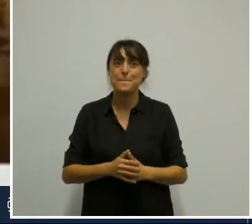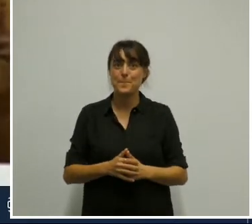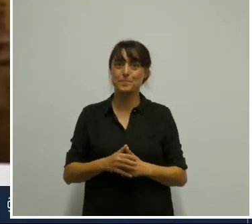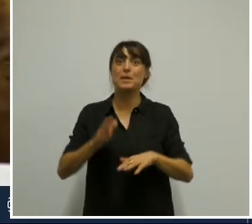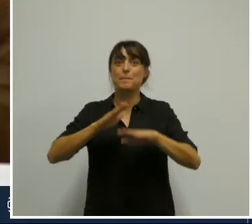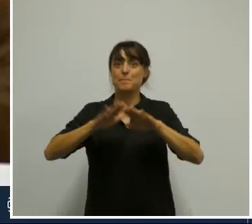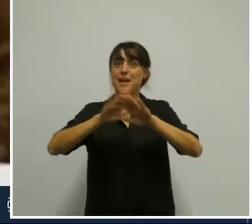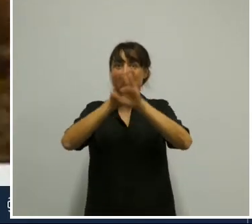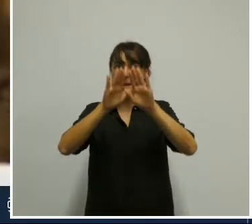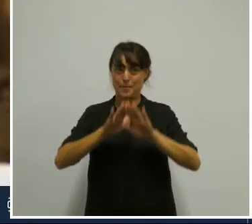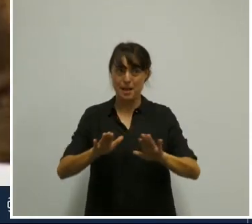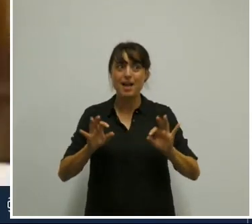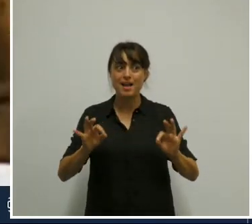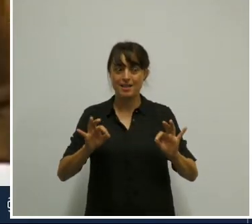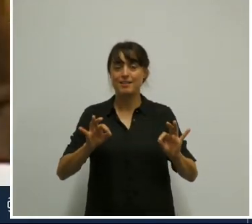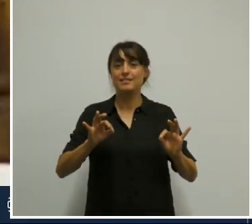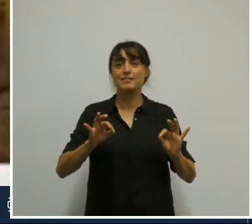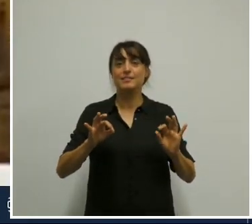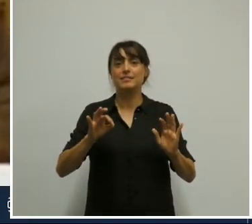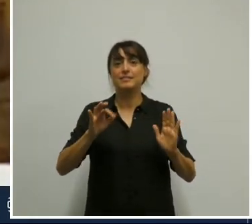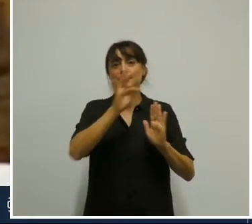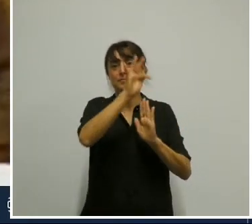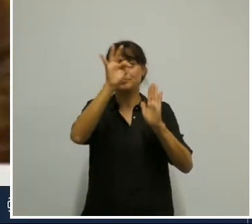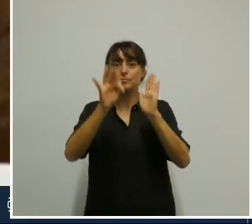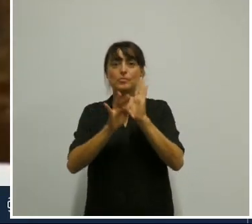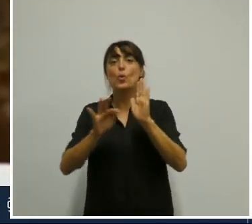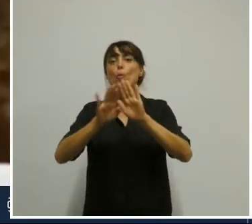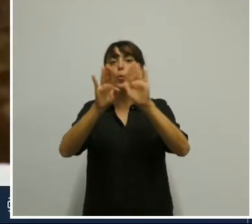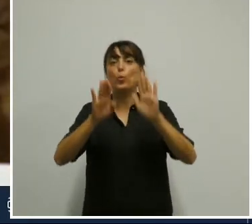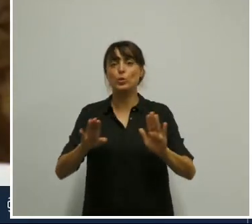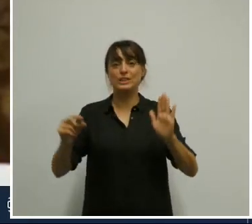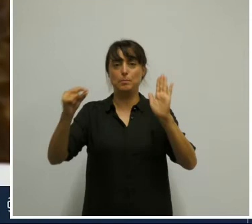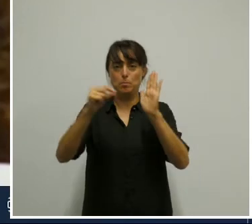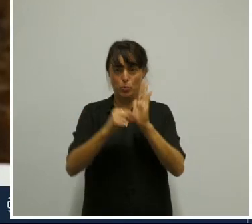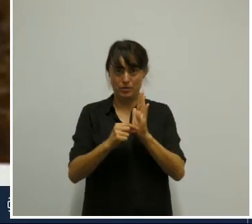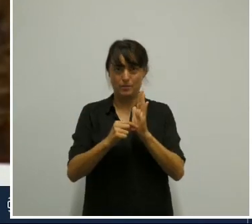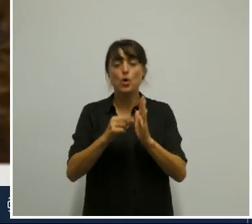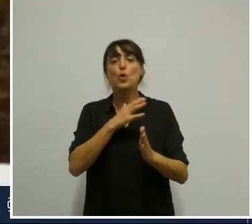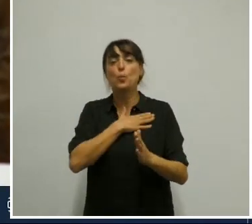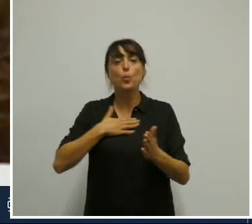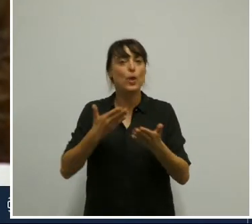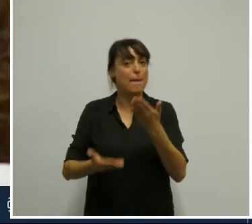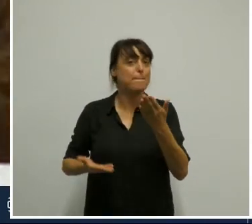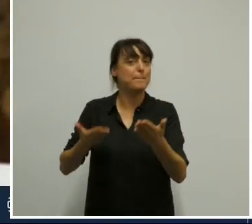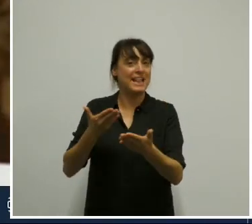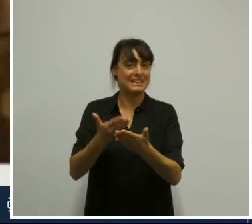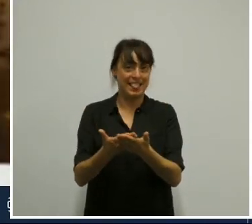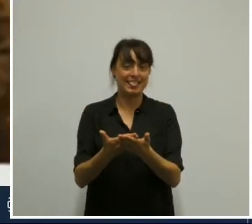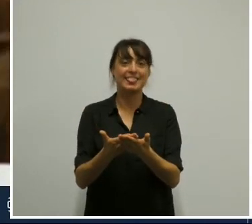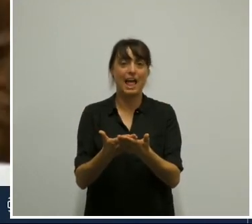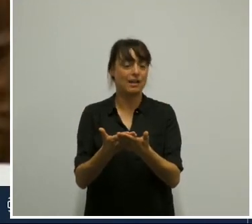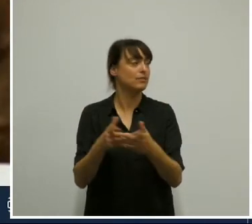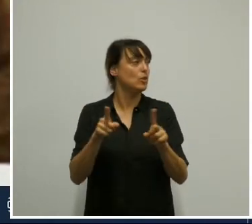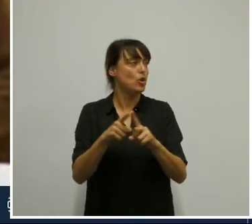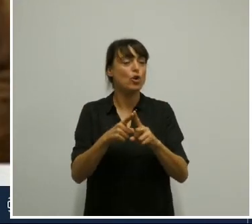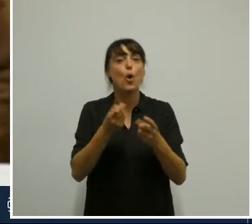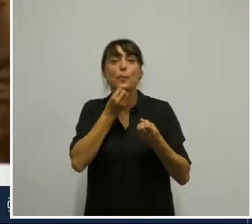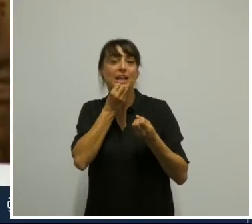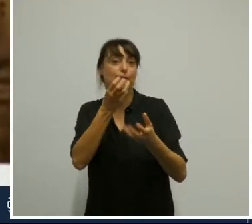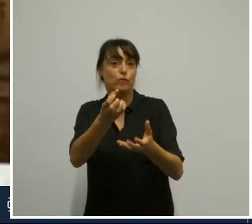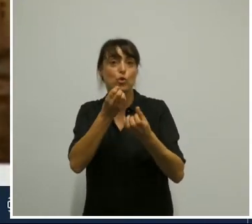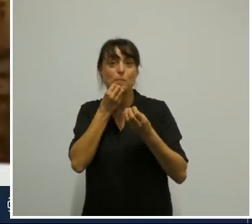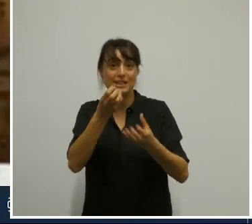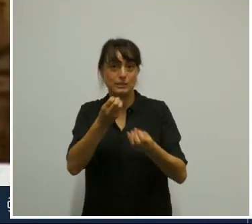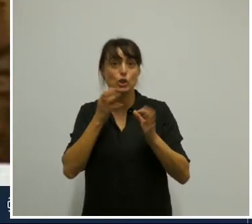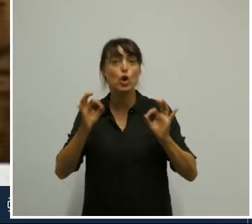si no hi ha més paraules, passaríem a l'últim punt. Volíem presentar, bueno, com a petita informació, un